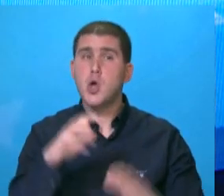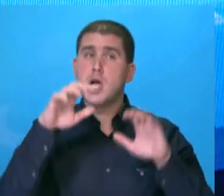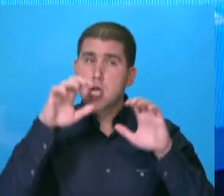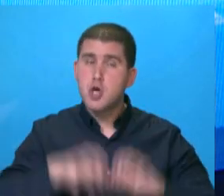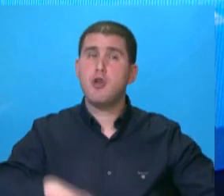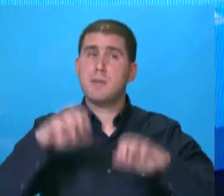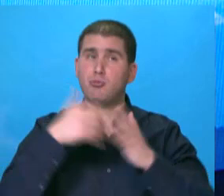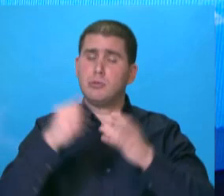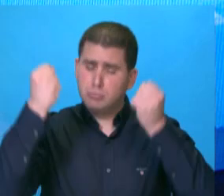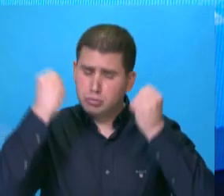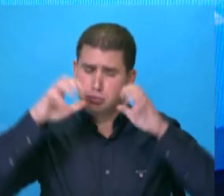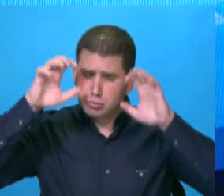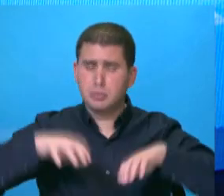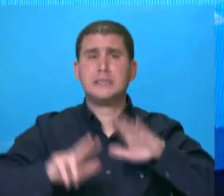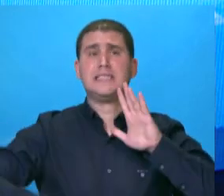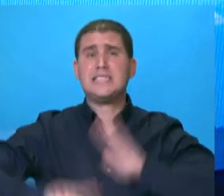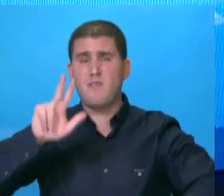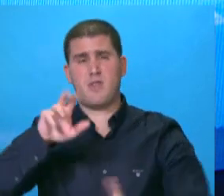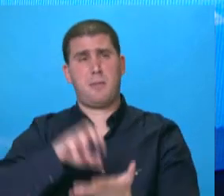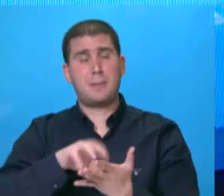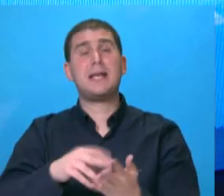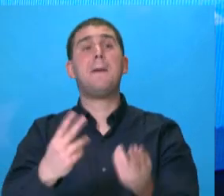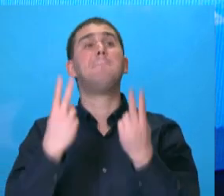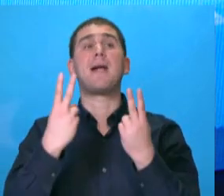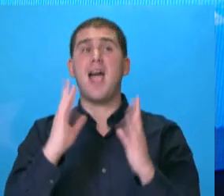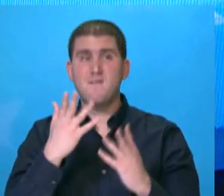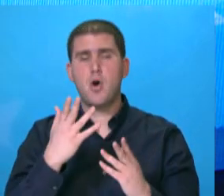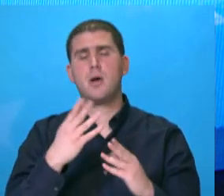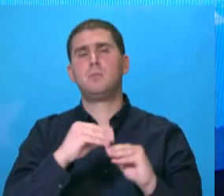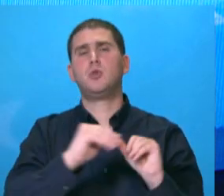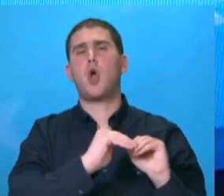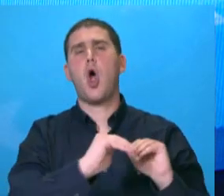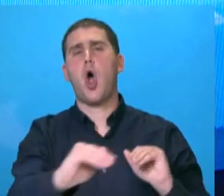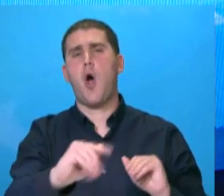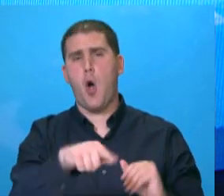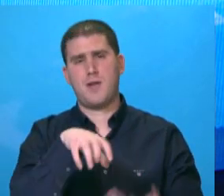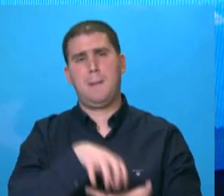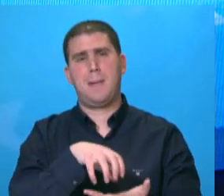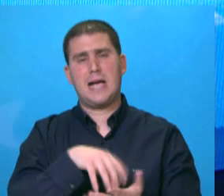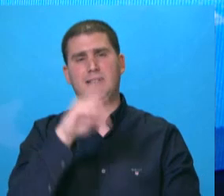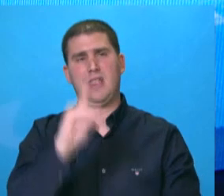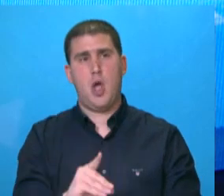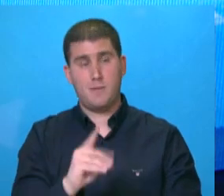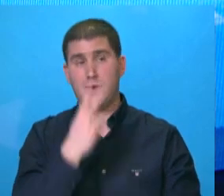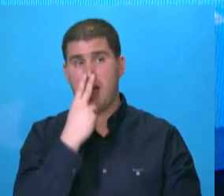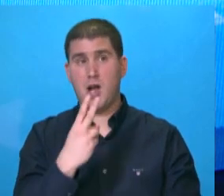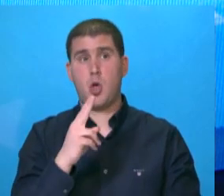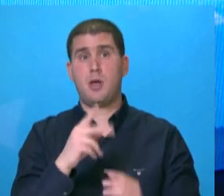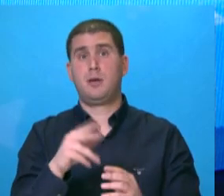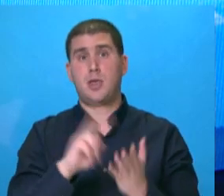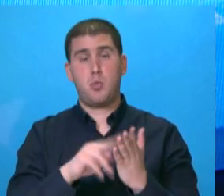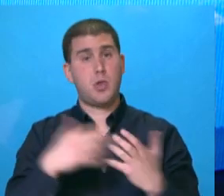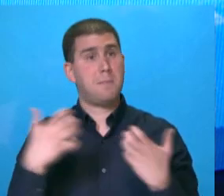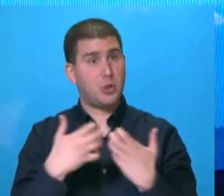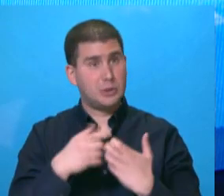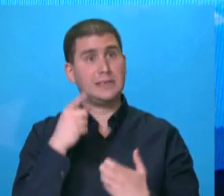בעוצמה רבה, בצפון הארץ ובמרכזה, בעיקר לאורך מישור החוף המרכזי והדרומי. ראינו את התמונות עכשיו מאשדוד, זה